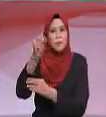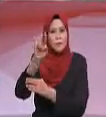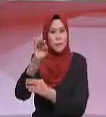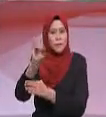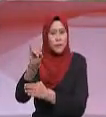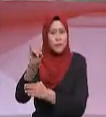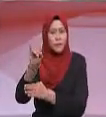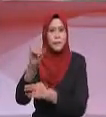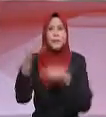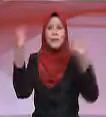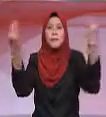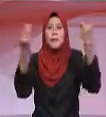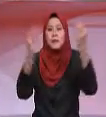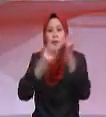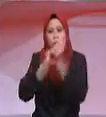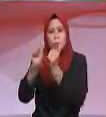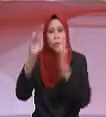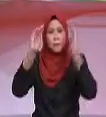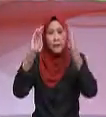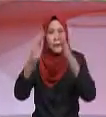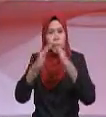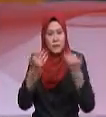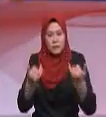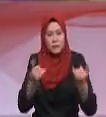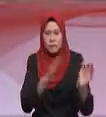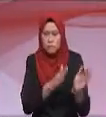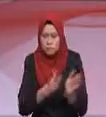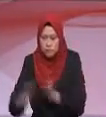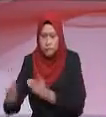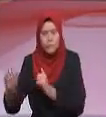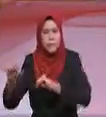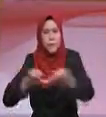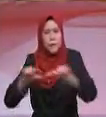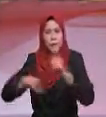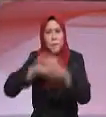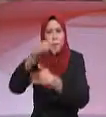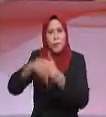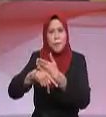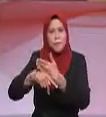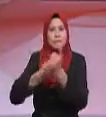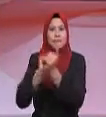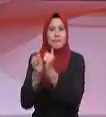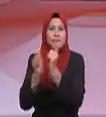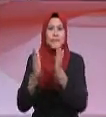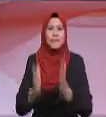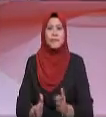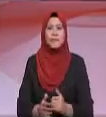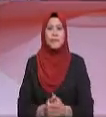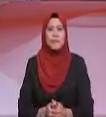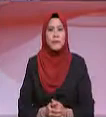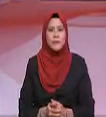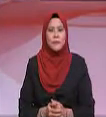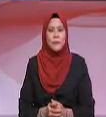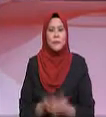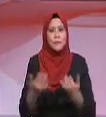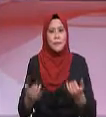ini, Majlis Sukan Pahang kini sudah merangka pelbagai program untuk atlet negeri tersebut. Hari ini juga